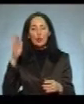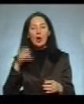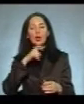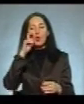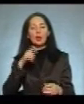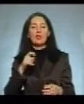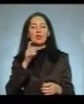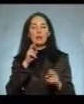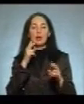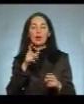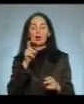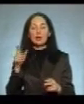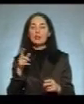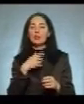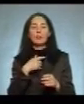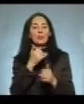своїх фаворитів не